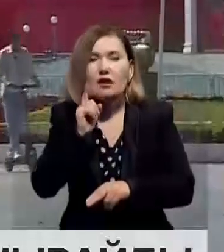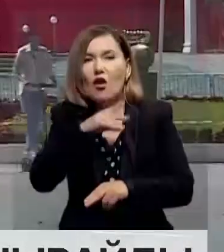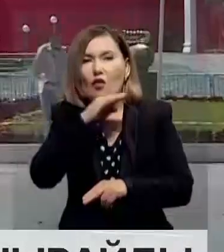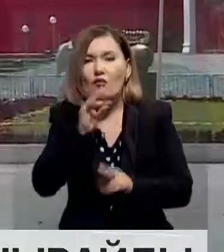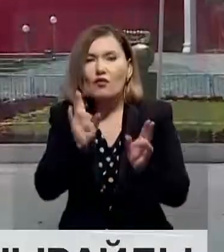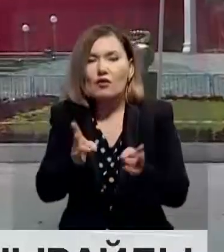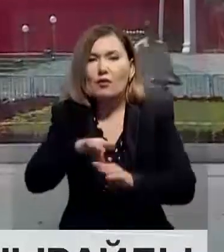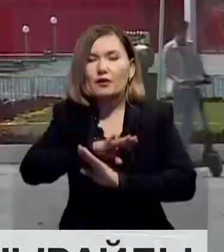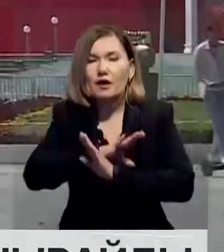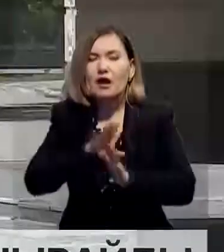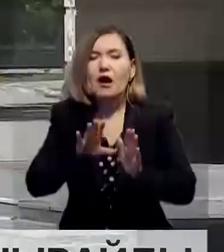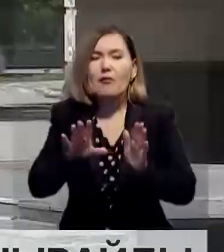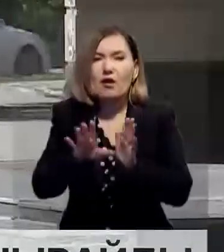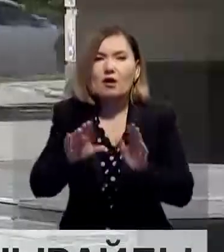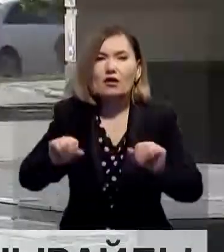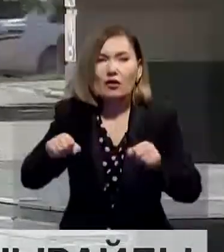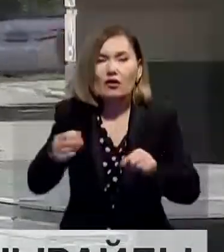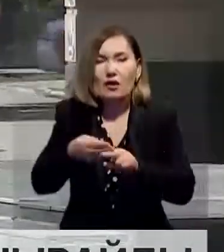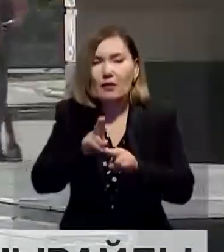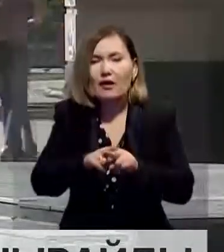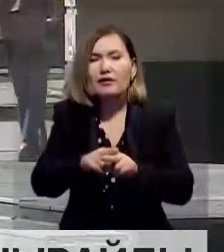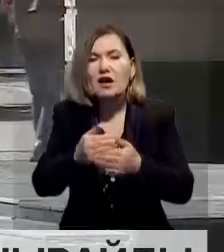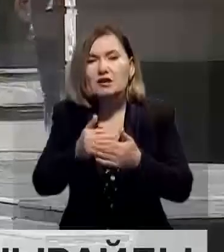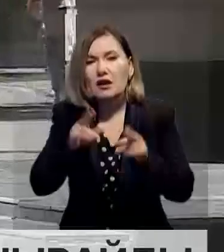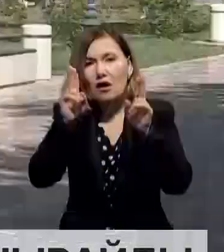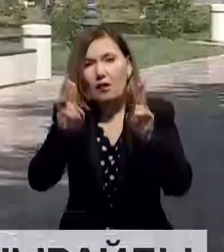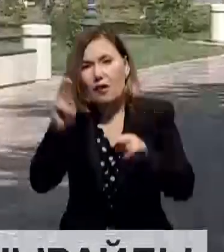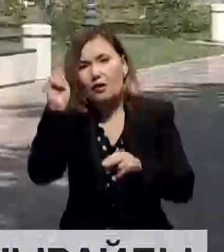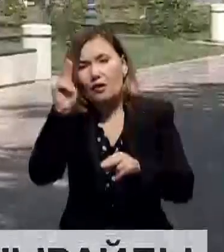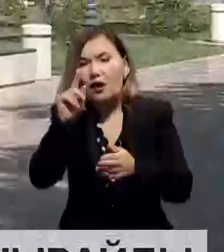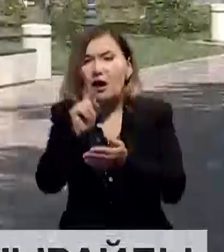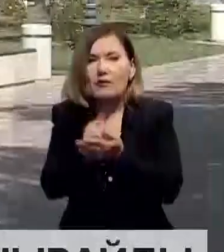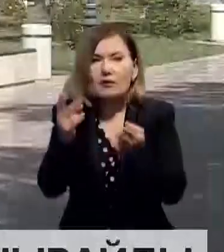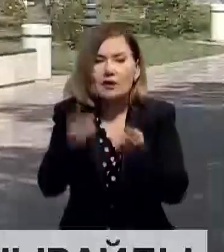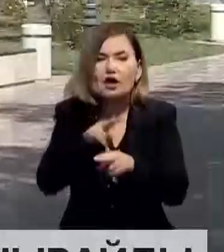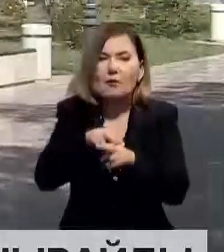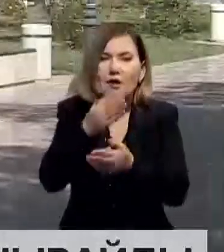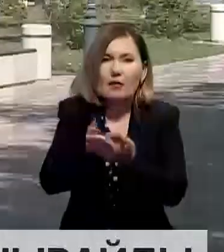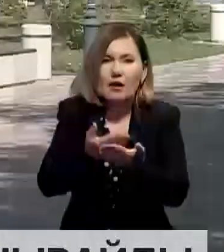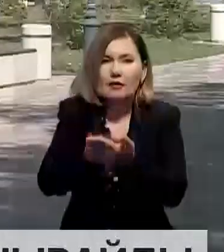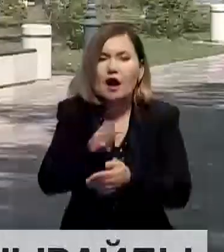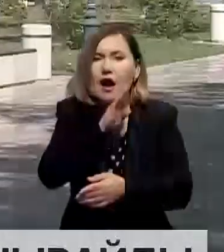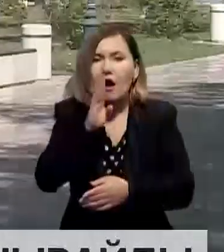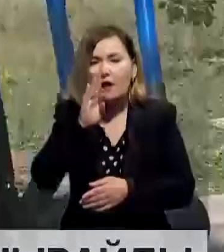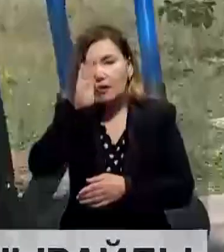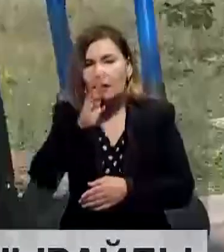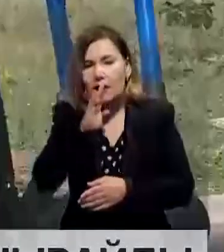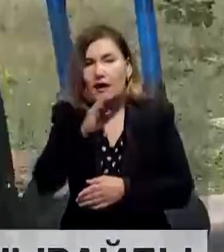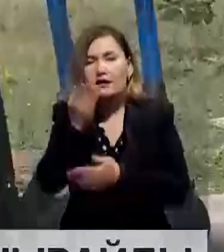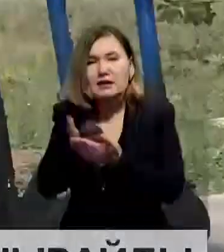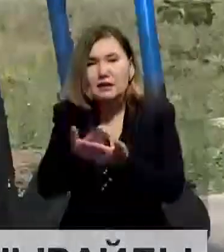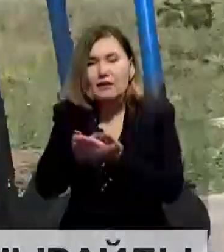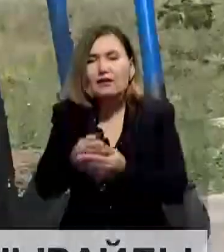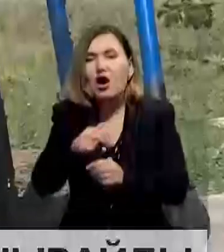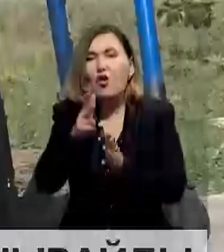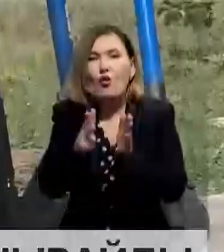Сондықтан скутердің рөліне отырмас бұрын тиісті курстан өтіп тәжірибе жинауға кеңес береді. Ата-аналарға да кәмелетке толмаған